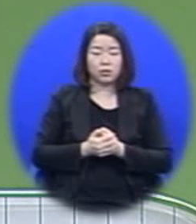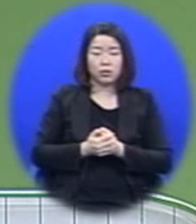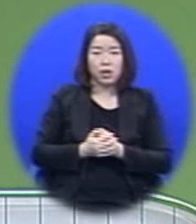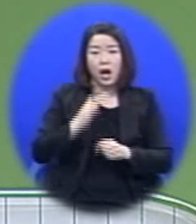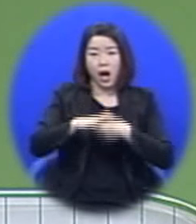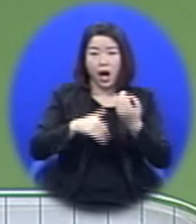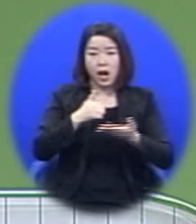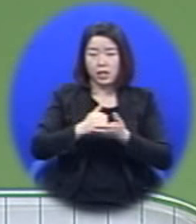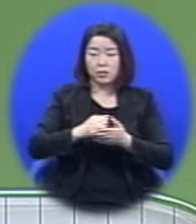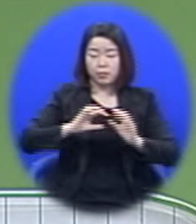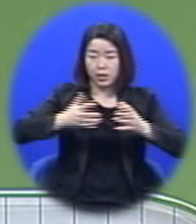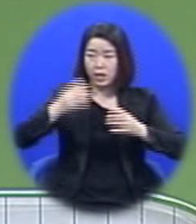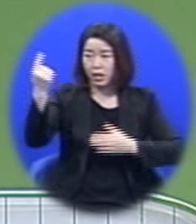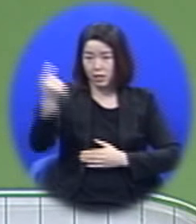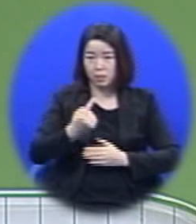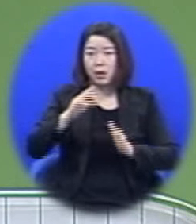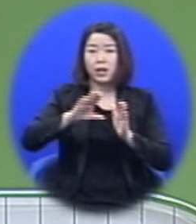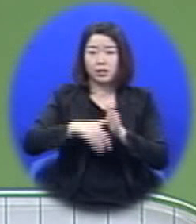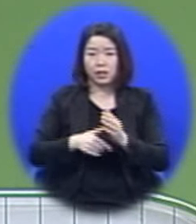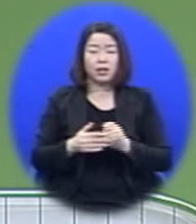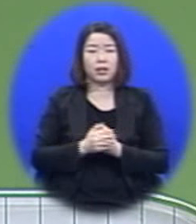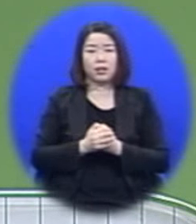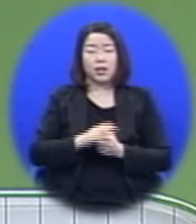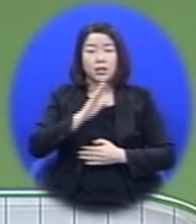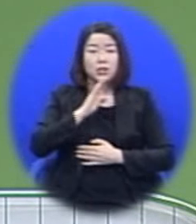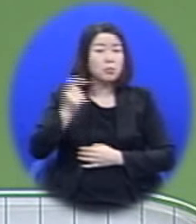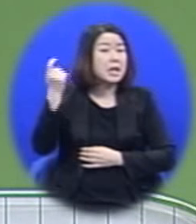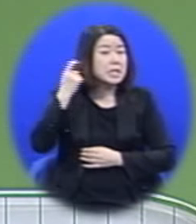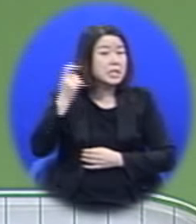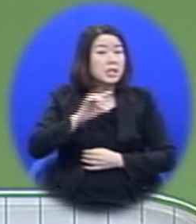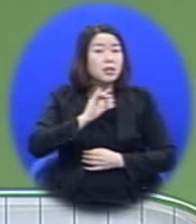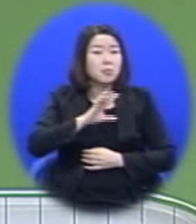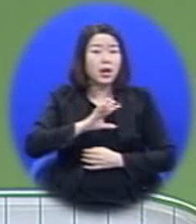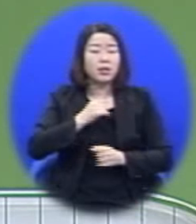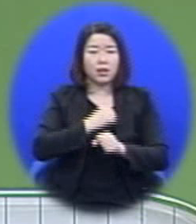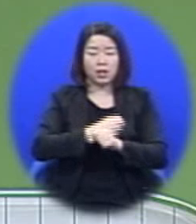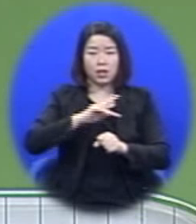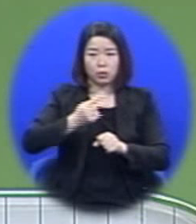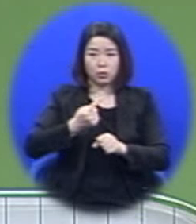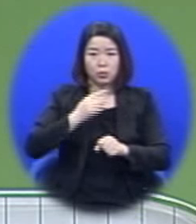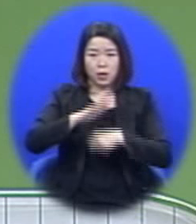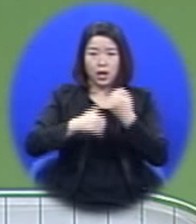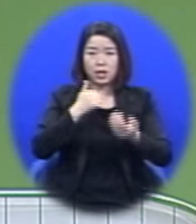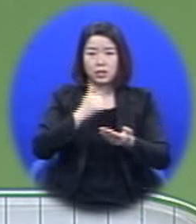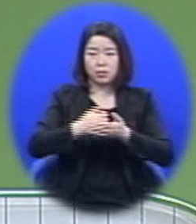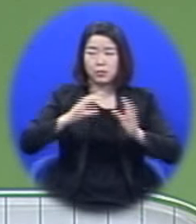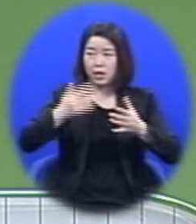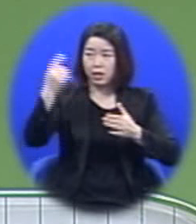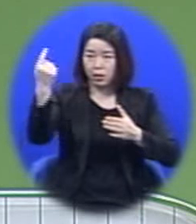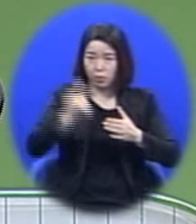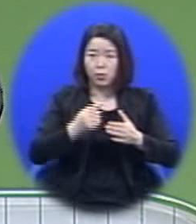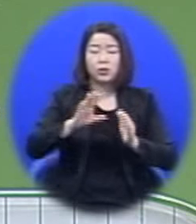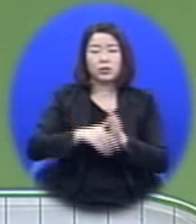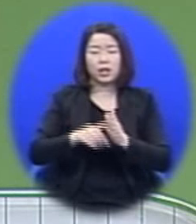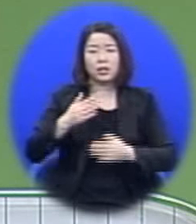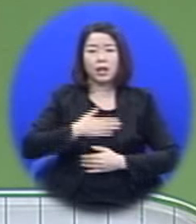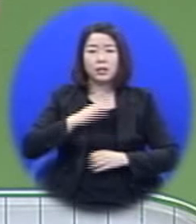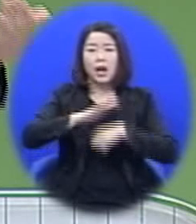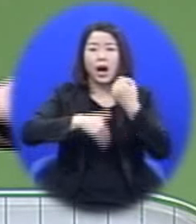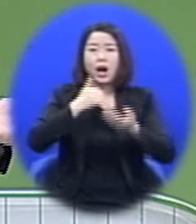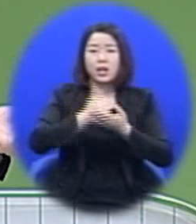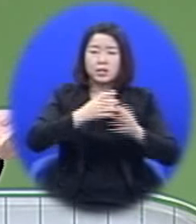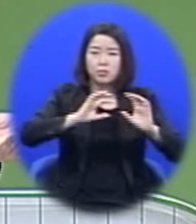하나님의 나라가 임할 때, 정말 듣기만 하던 하나님의 나라가 임할 때 나는 하나님의 나라를